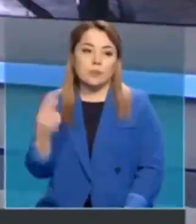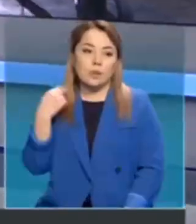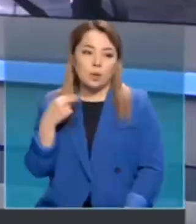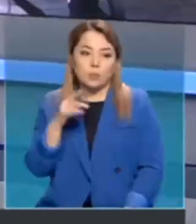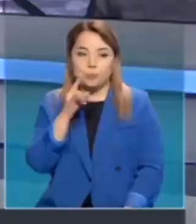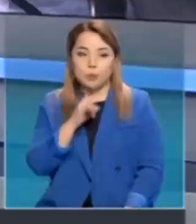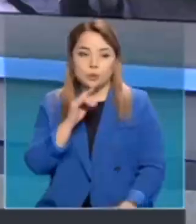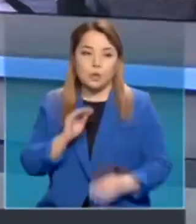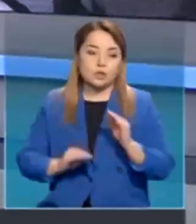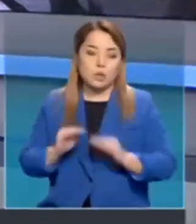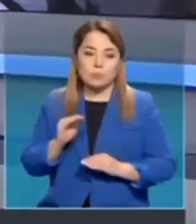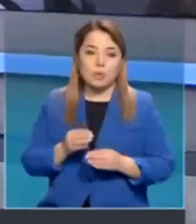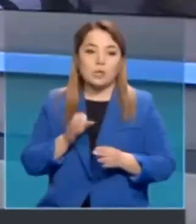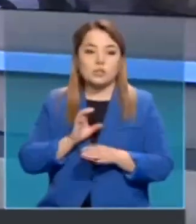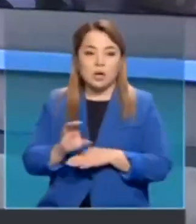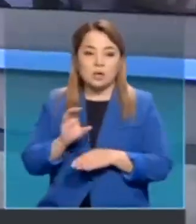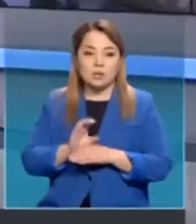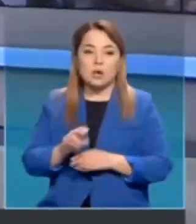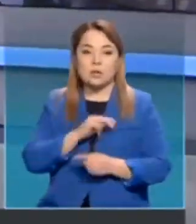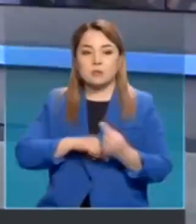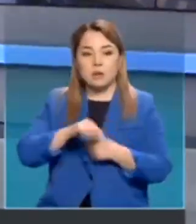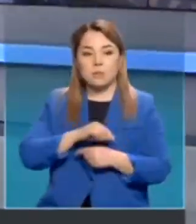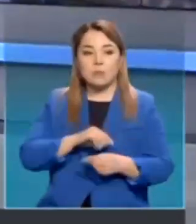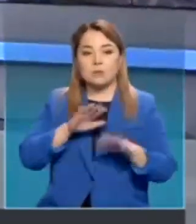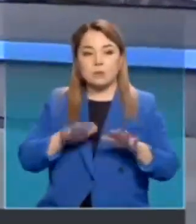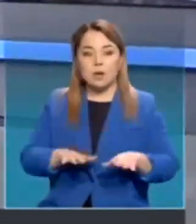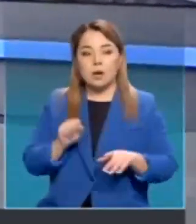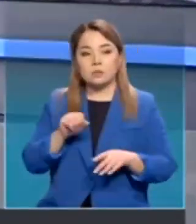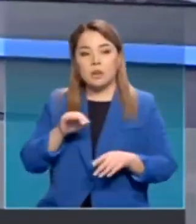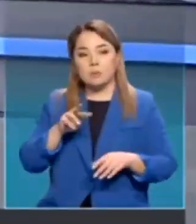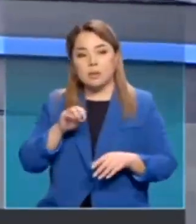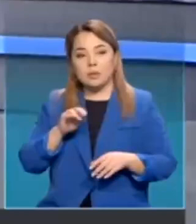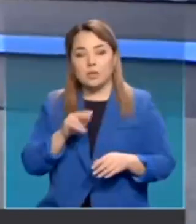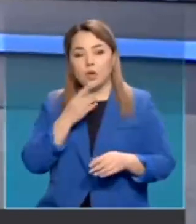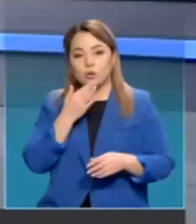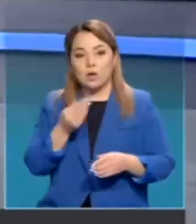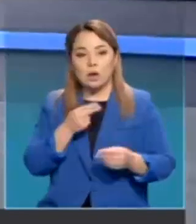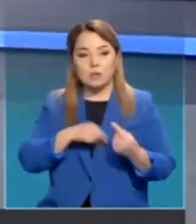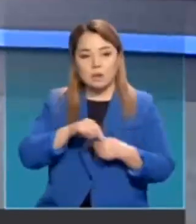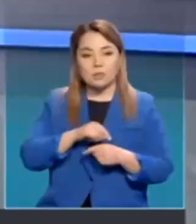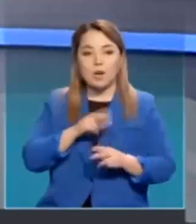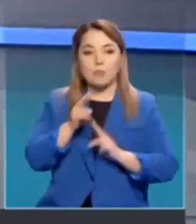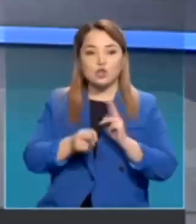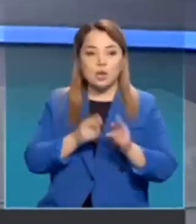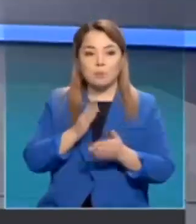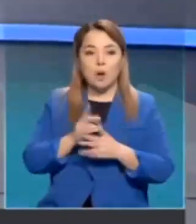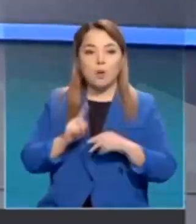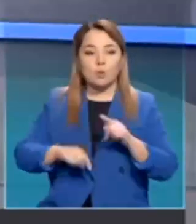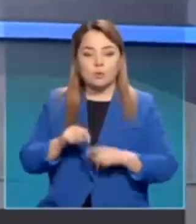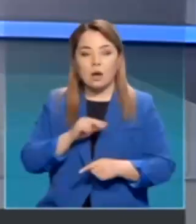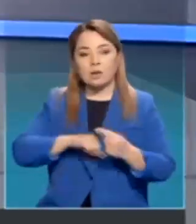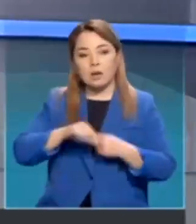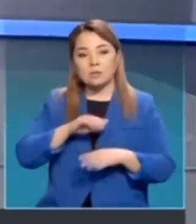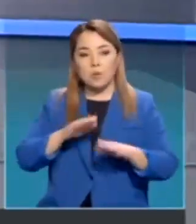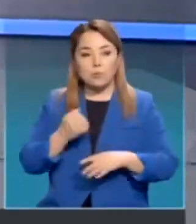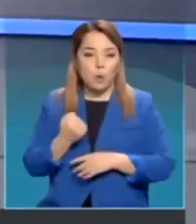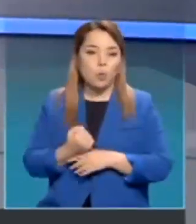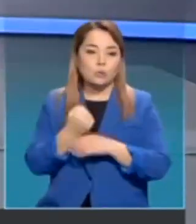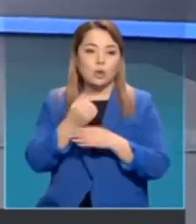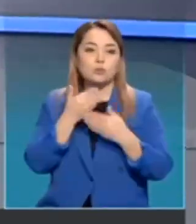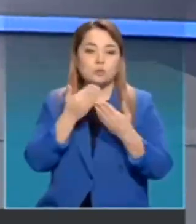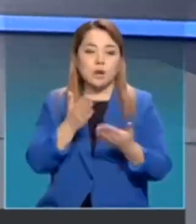Ақтөбедегі мұнай жабдықтарын шығарумен айналысатын кәсіпорын Атамекен ұлттық кәсіпкерлер палатасына шағымданып, отандық кәсіпорынды қолдауды